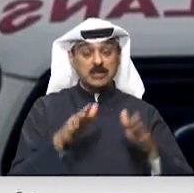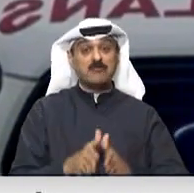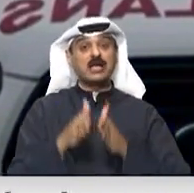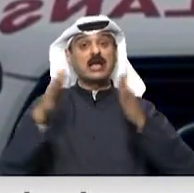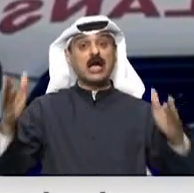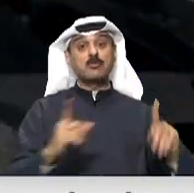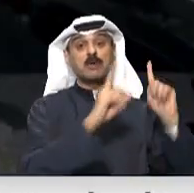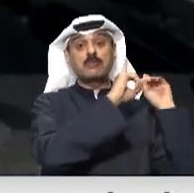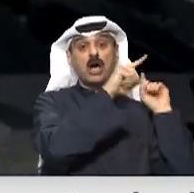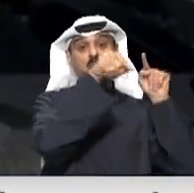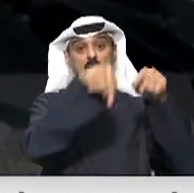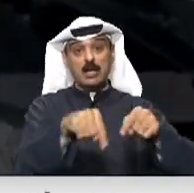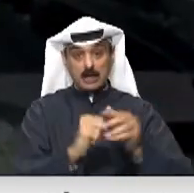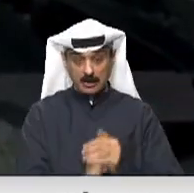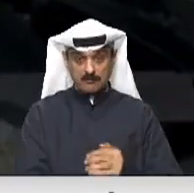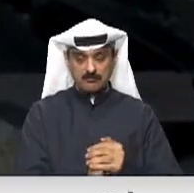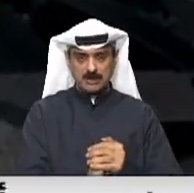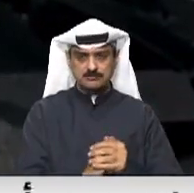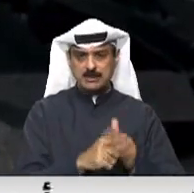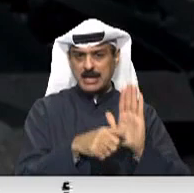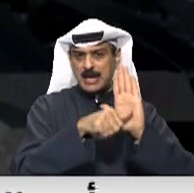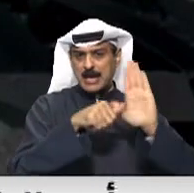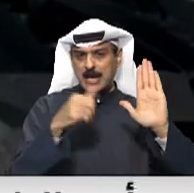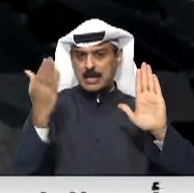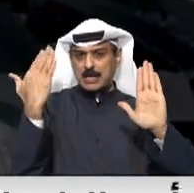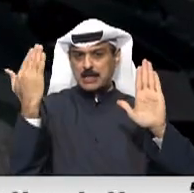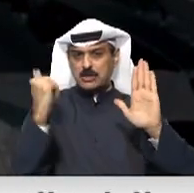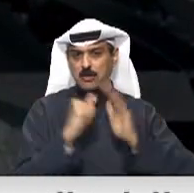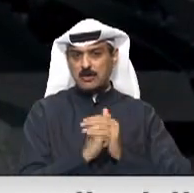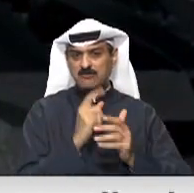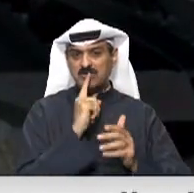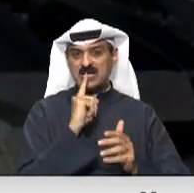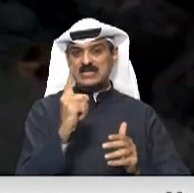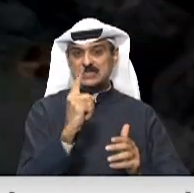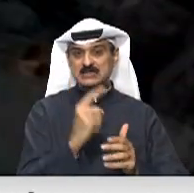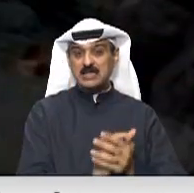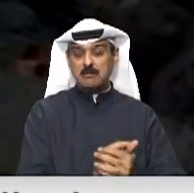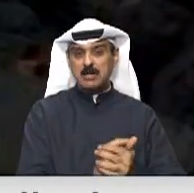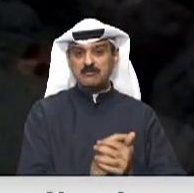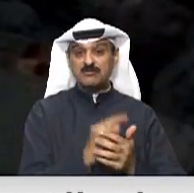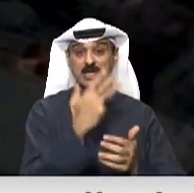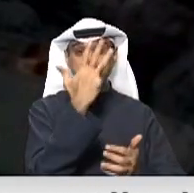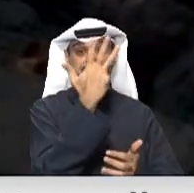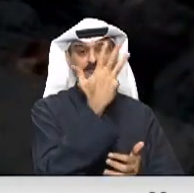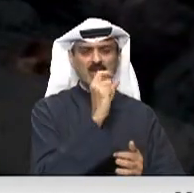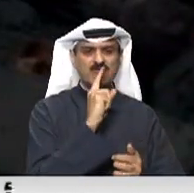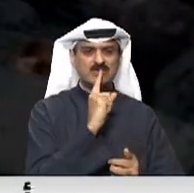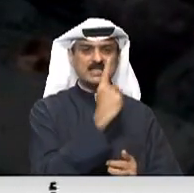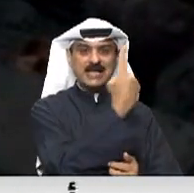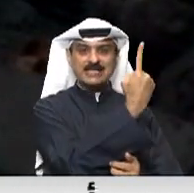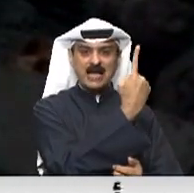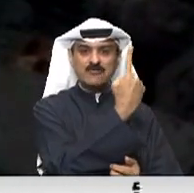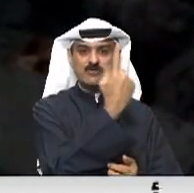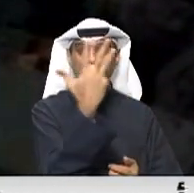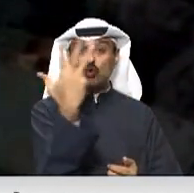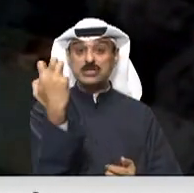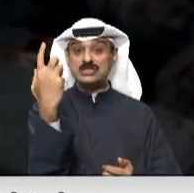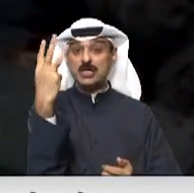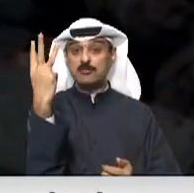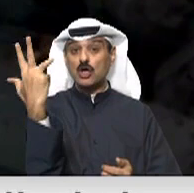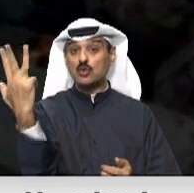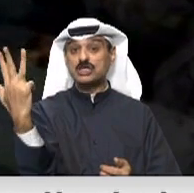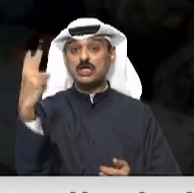البلاد منذ زلزال مدينة أرزنجان عام 1939، وده طبعا كان خلف أكثر